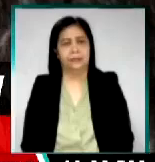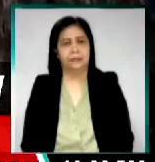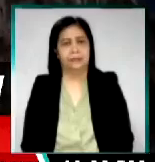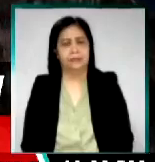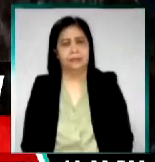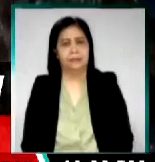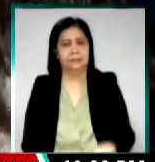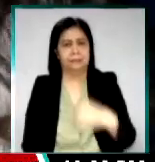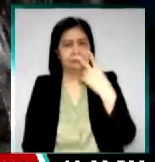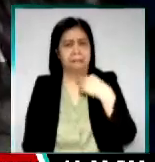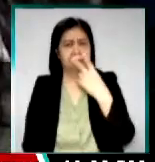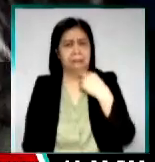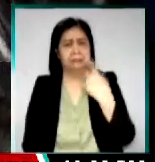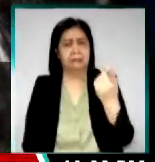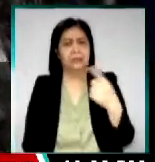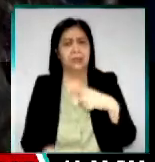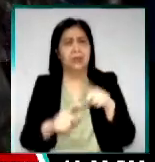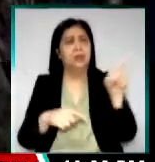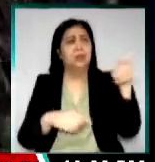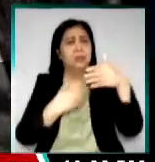Gala po na dinan.